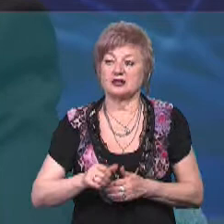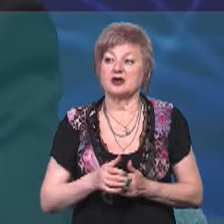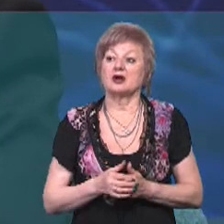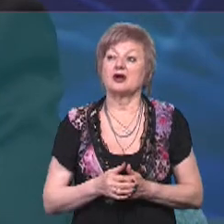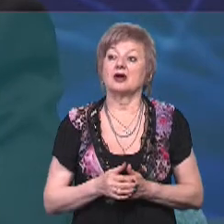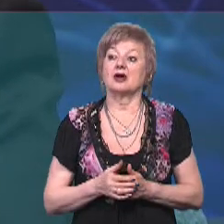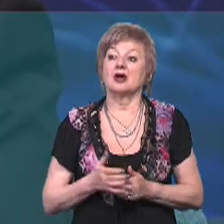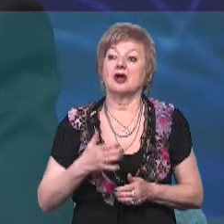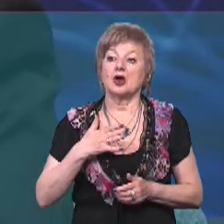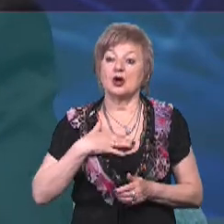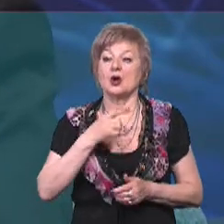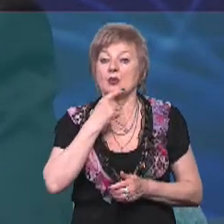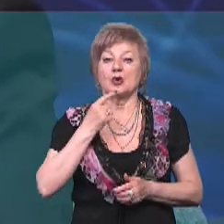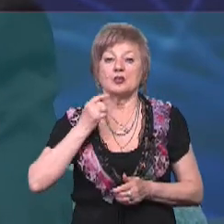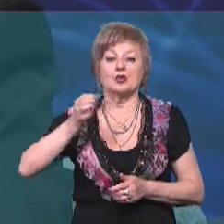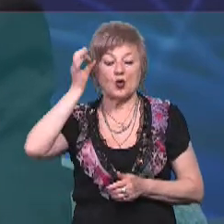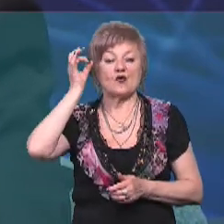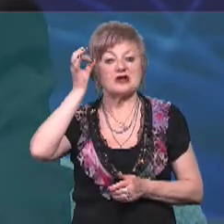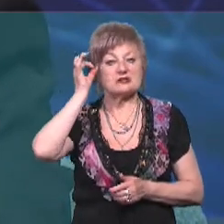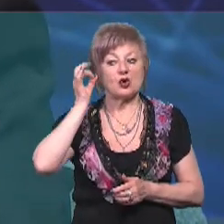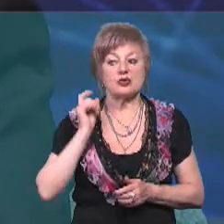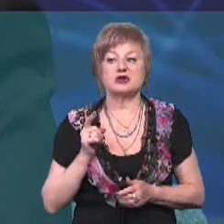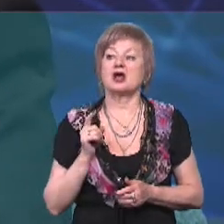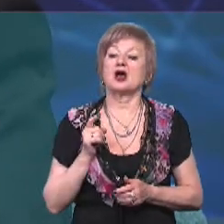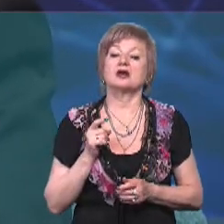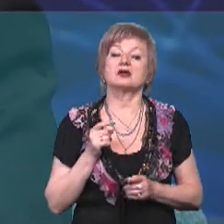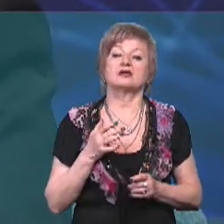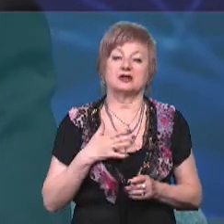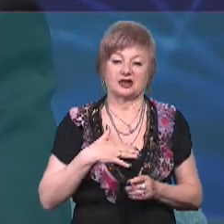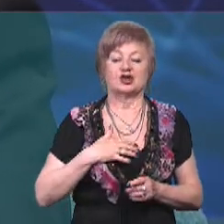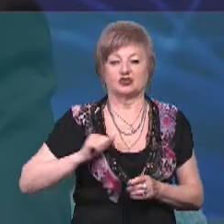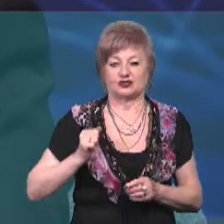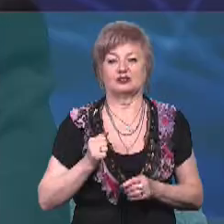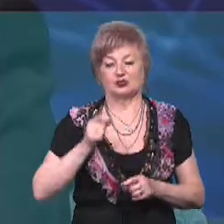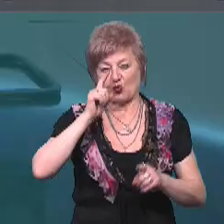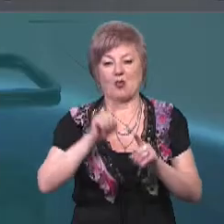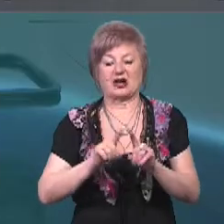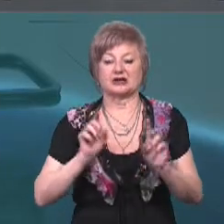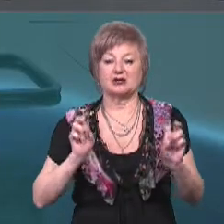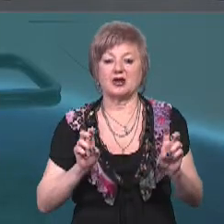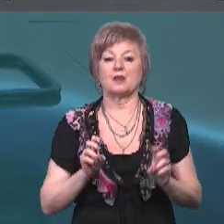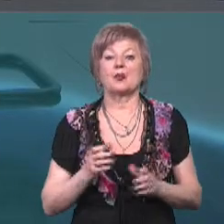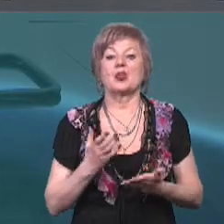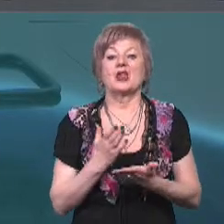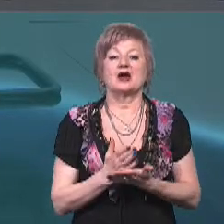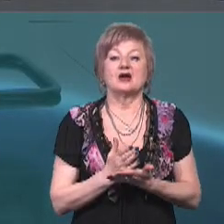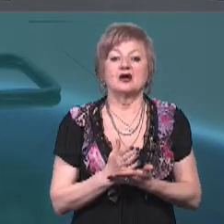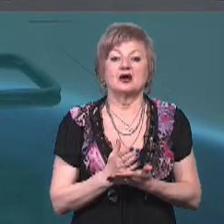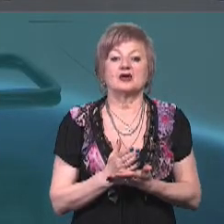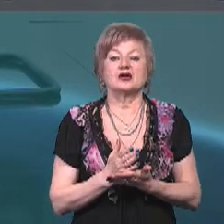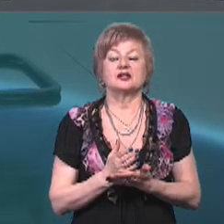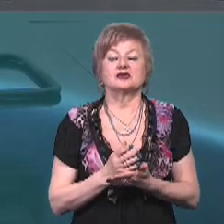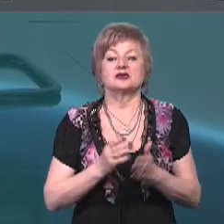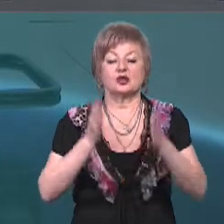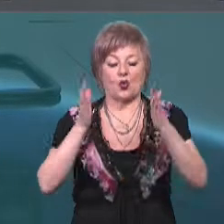ми дуже багато згадували тут Євгена Панова, вашого побратима. У нас є невеличка довідка щодо його